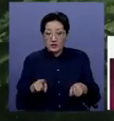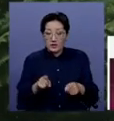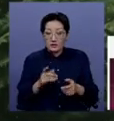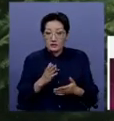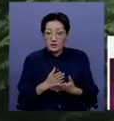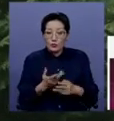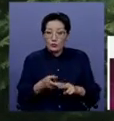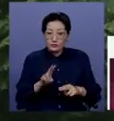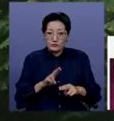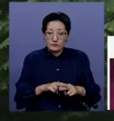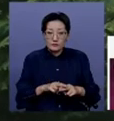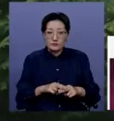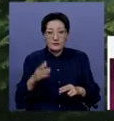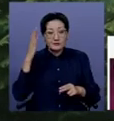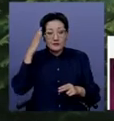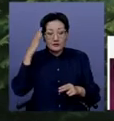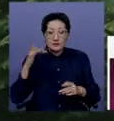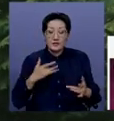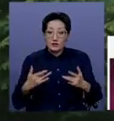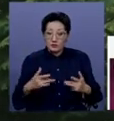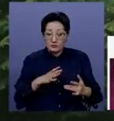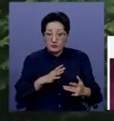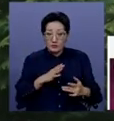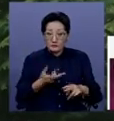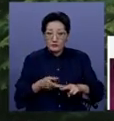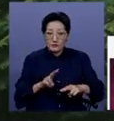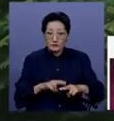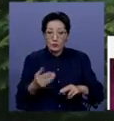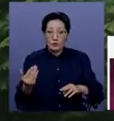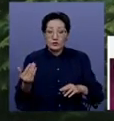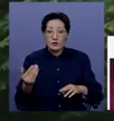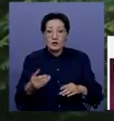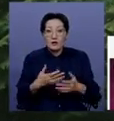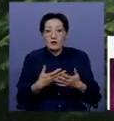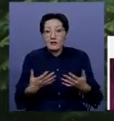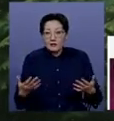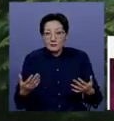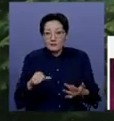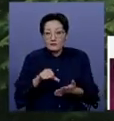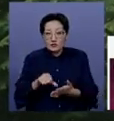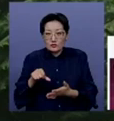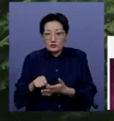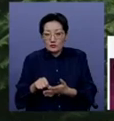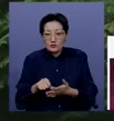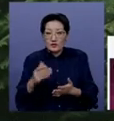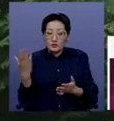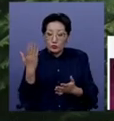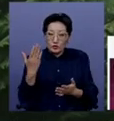айтар болсақ өте талантты актер еді. Себебі ол кісінің әрбір сомдаған рөлі, әрбір